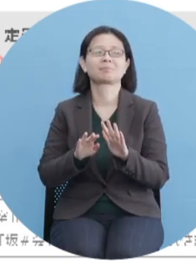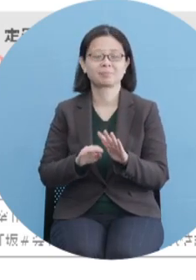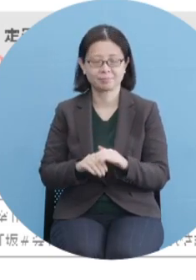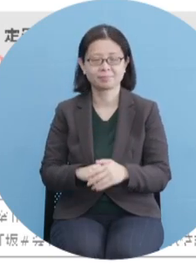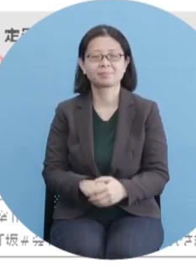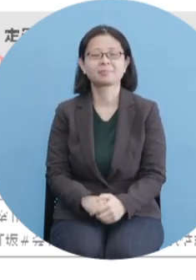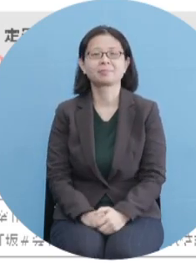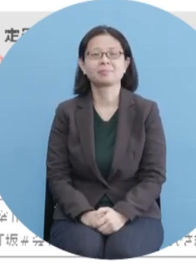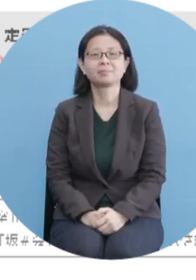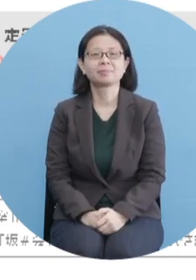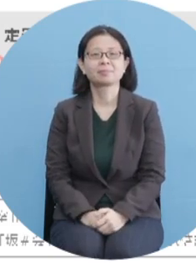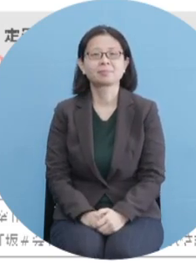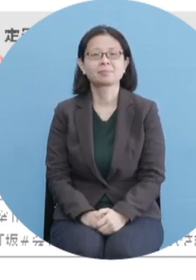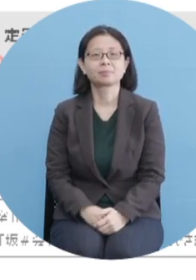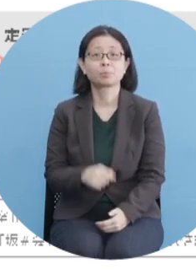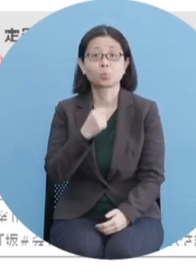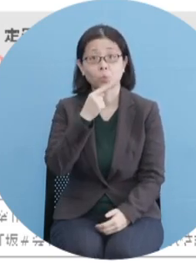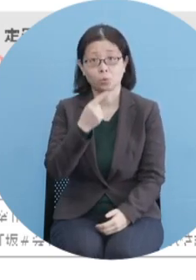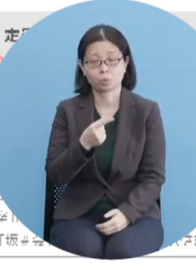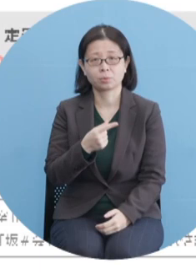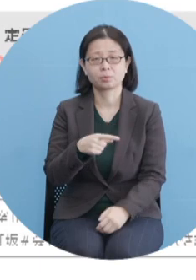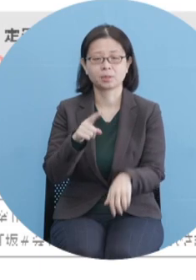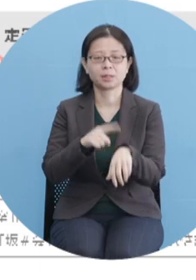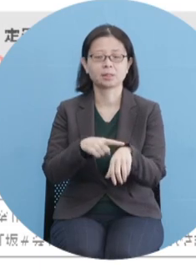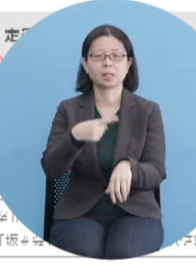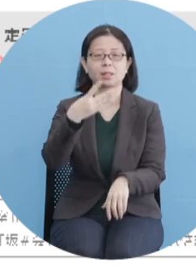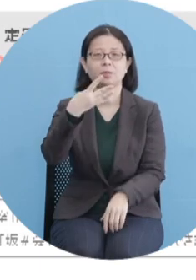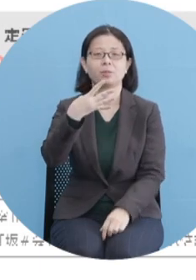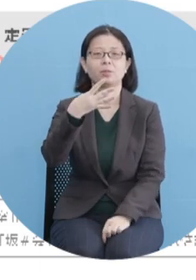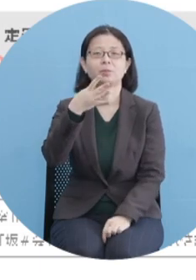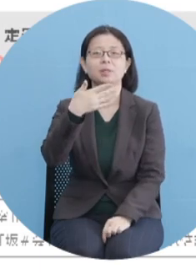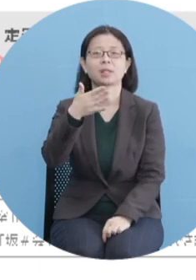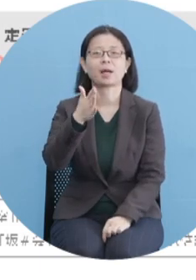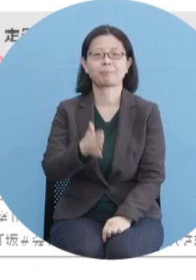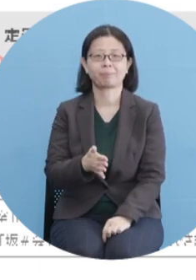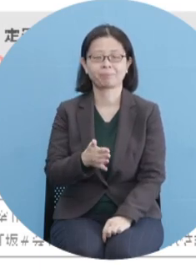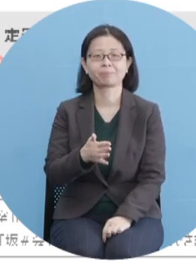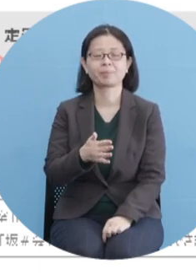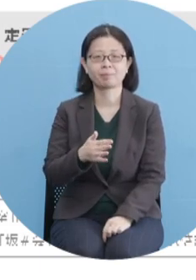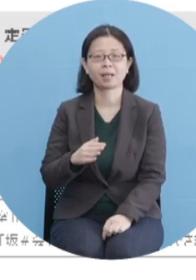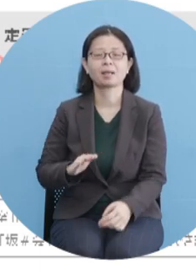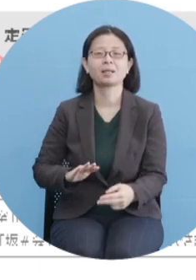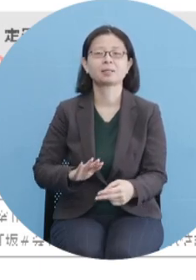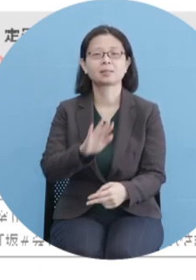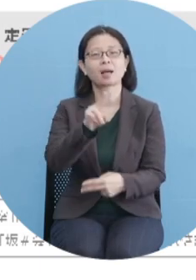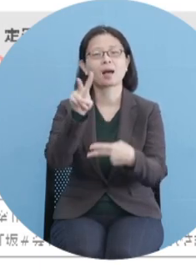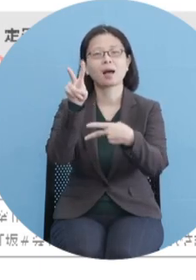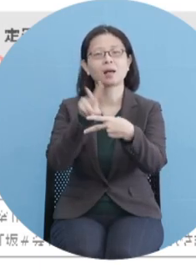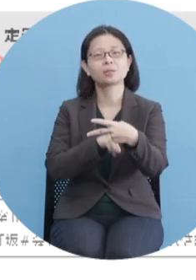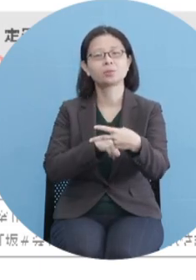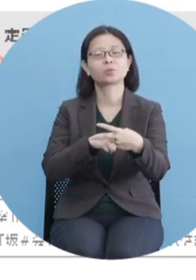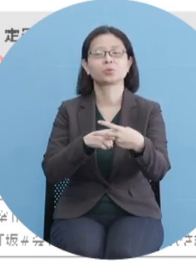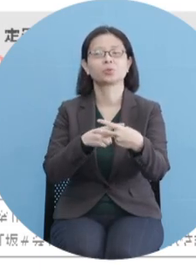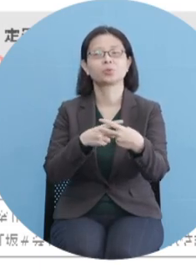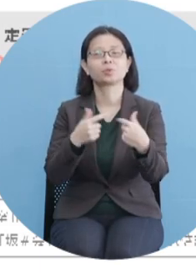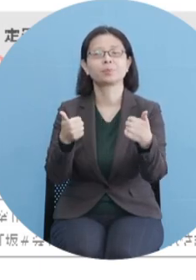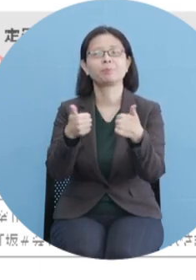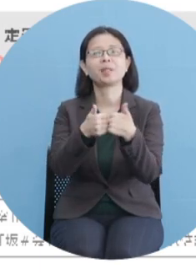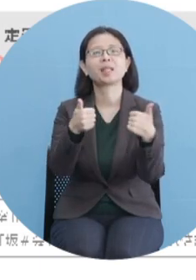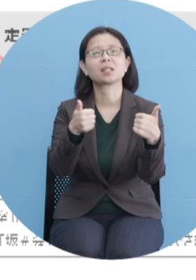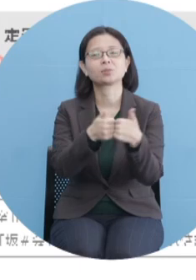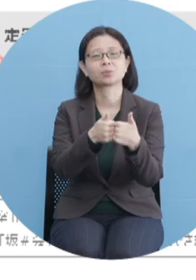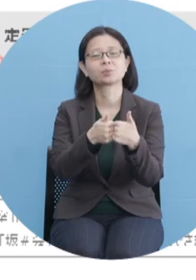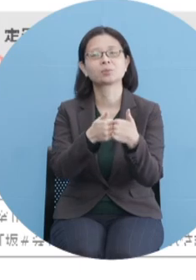思っておりますえ加えてまた4時半からはえ坂ハシミーティングということでえいろんな